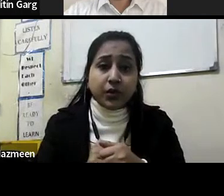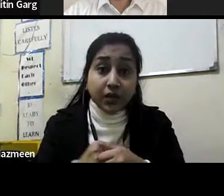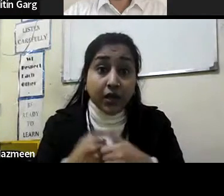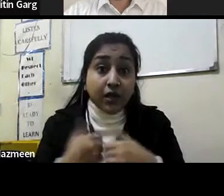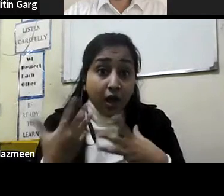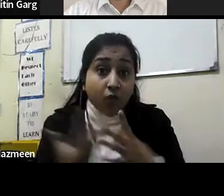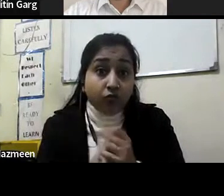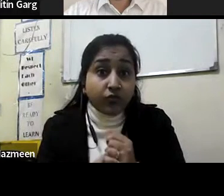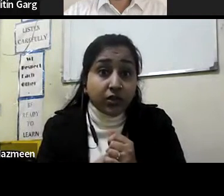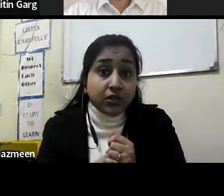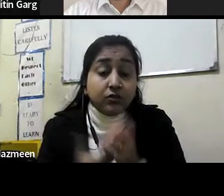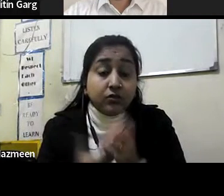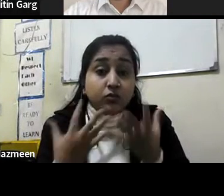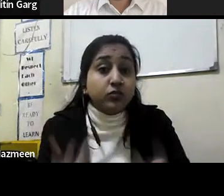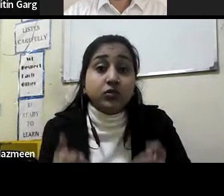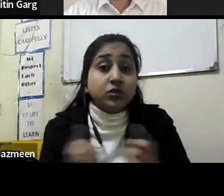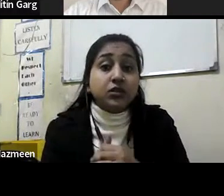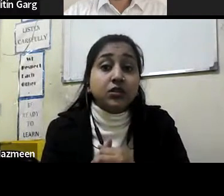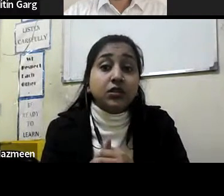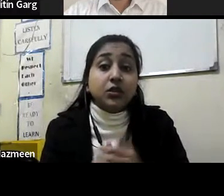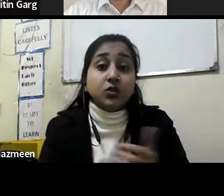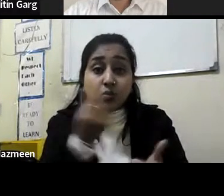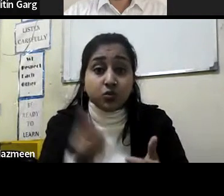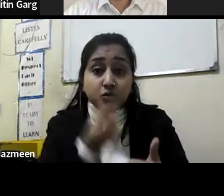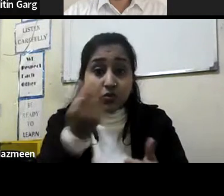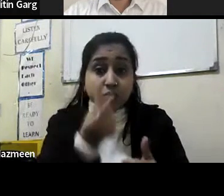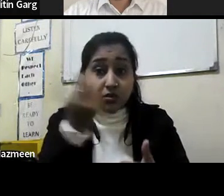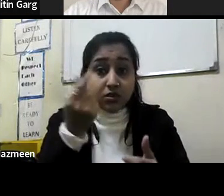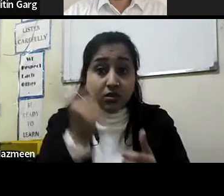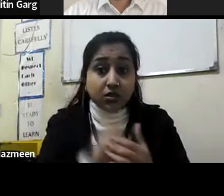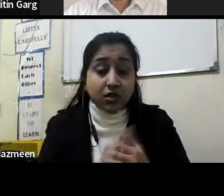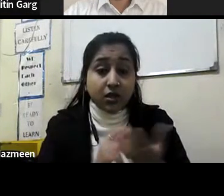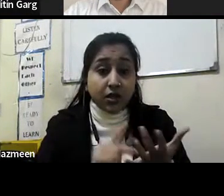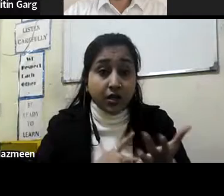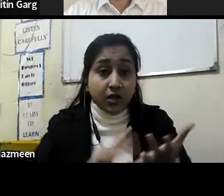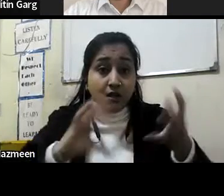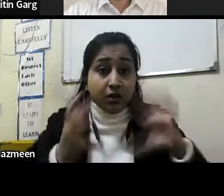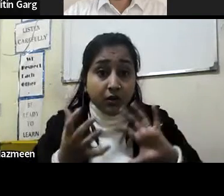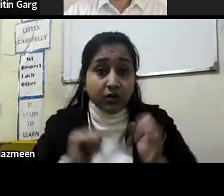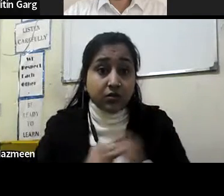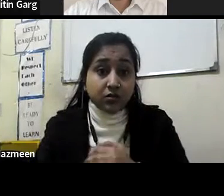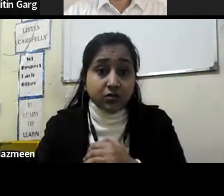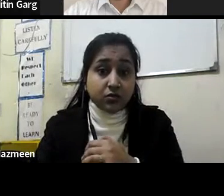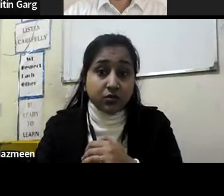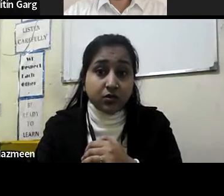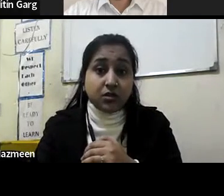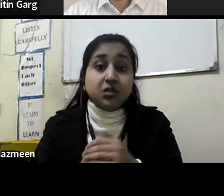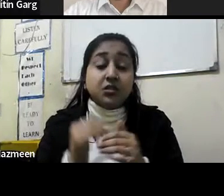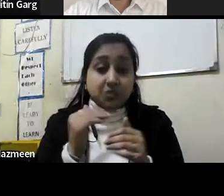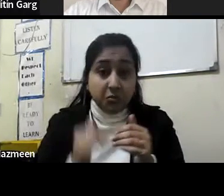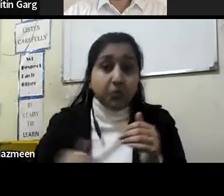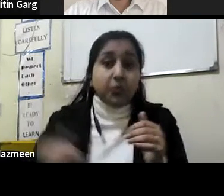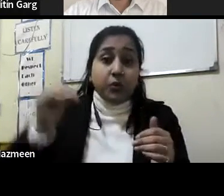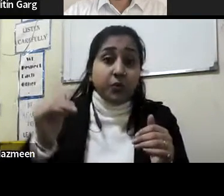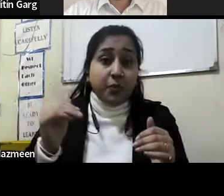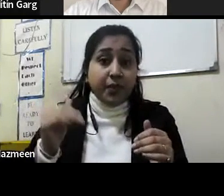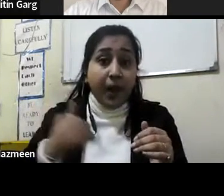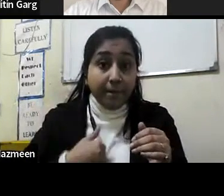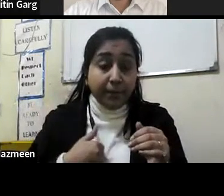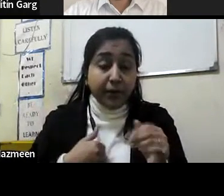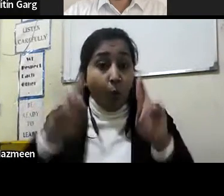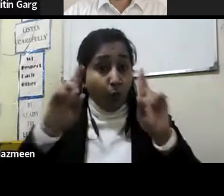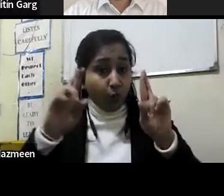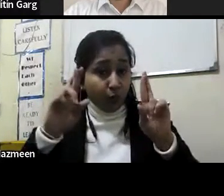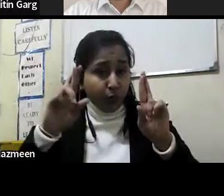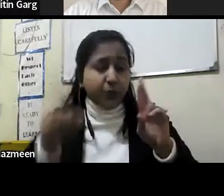नीड टू यूजिंग टेक्नोलॉजी अप द बार, वो कहते हैं ना स्टैंडर्ड्स को और ऊपर बढ़ाएं, अपनी एक्सपेक्टेशन बढ़ाएं